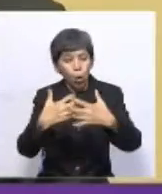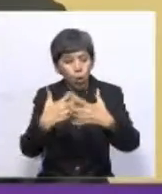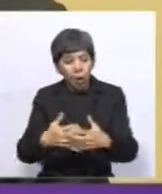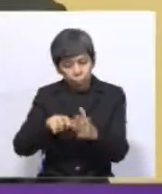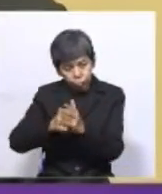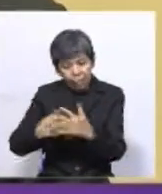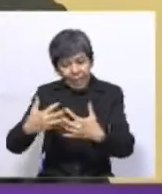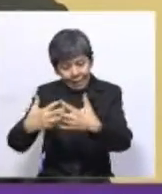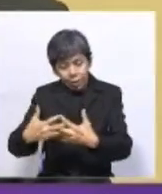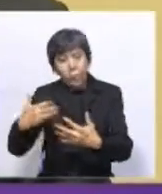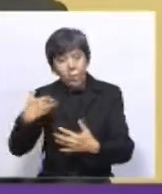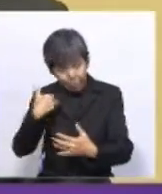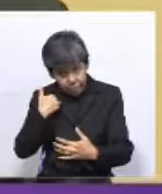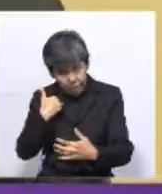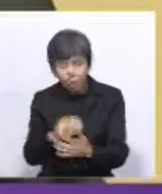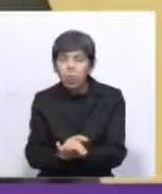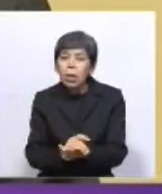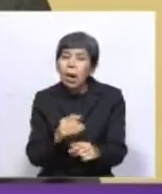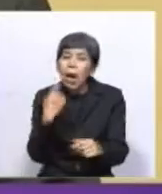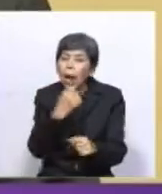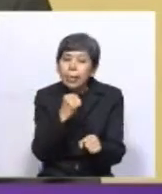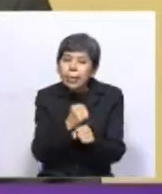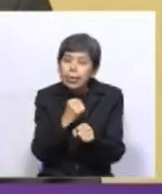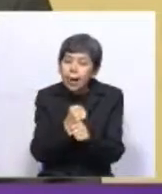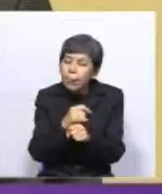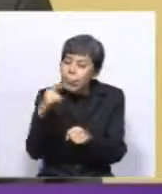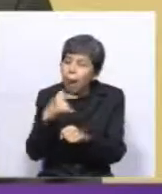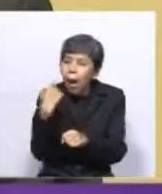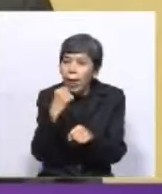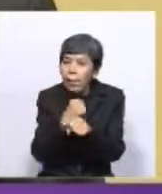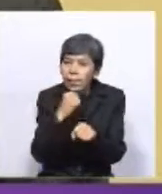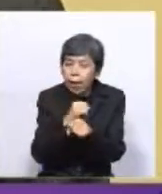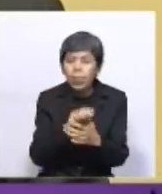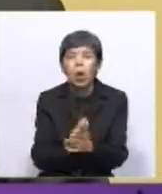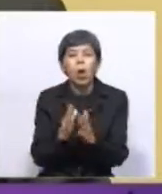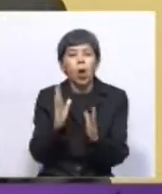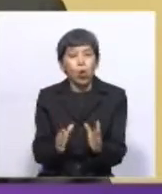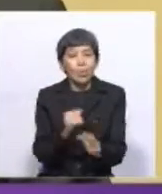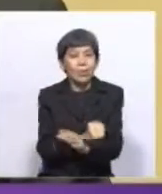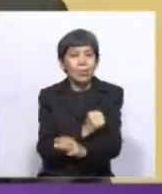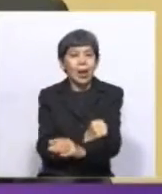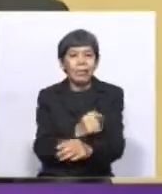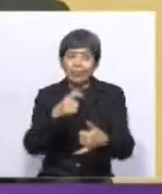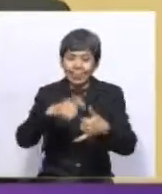งงานผลิตชิ้นส่วนอุปกรณ์แล้วเนี่ยถามว่าแล้วใครจะผลิตก็คือแรงงาน